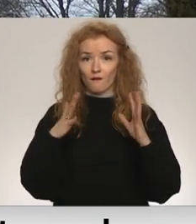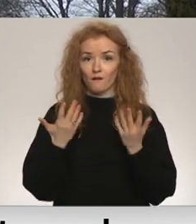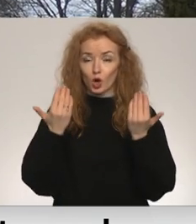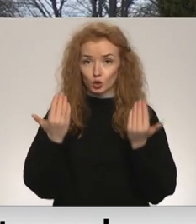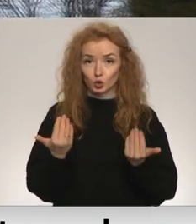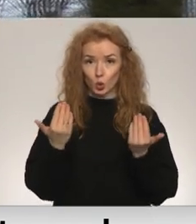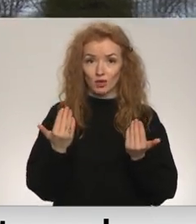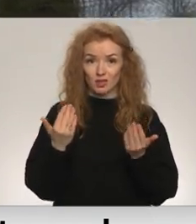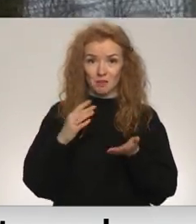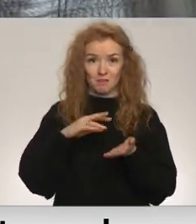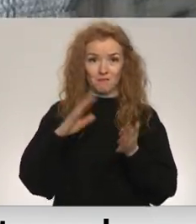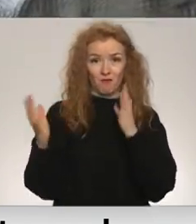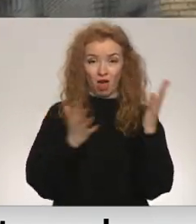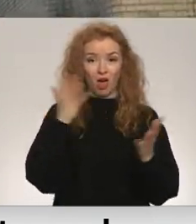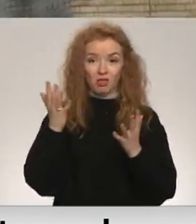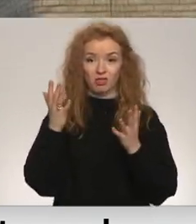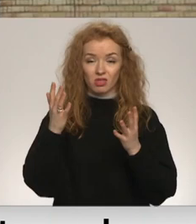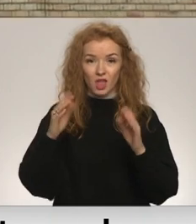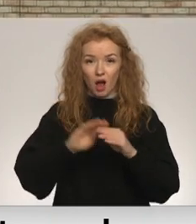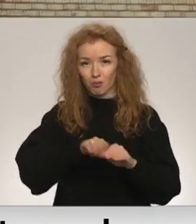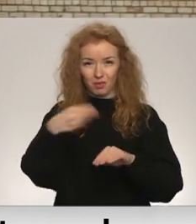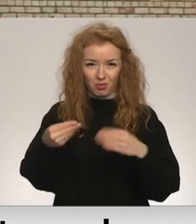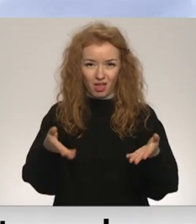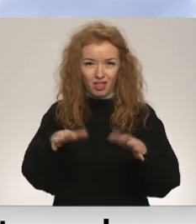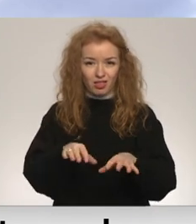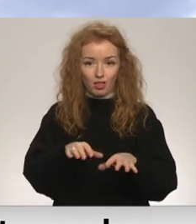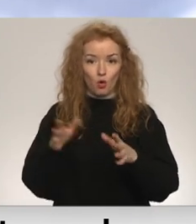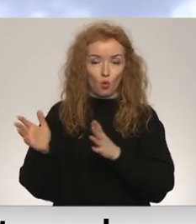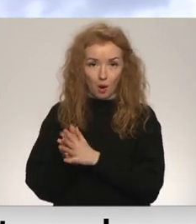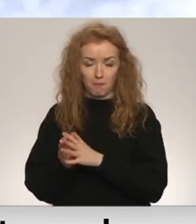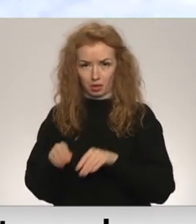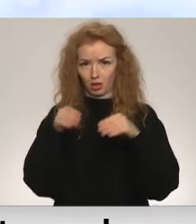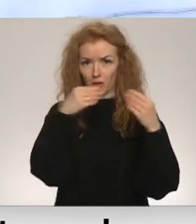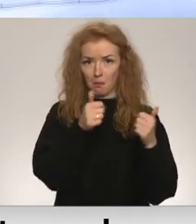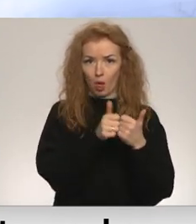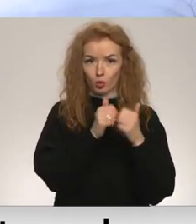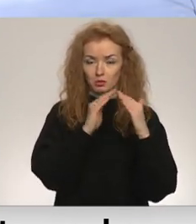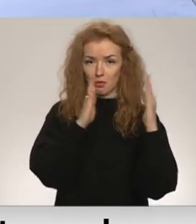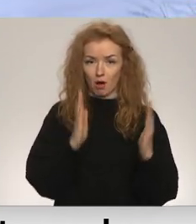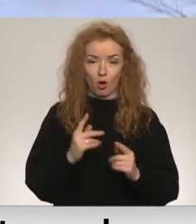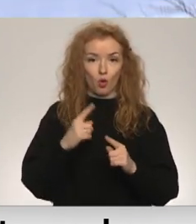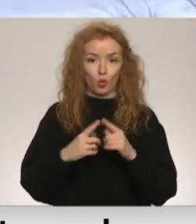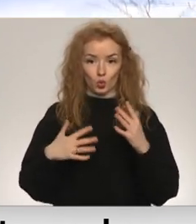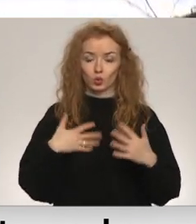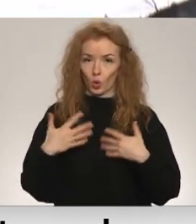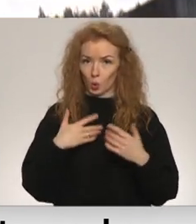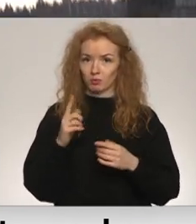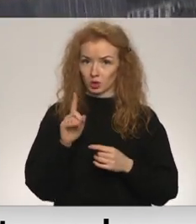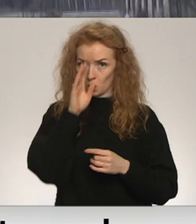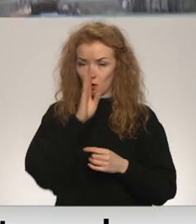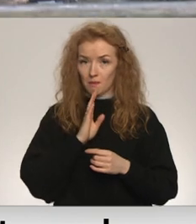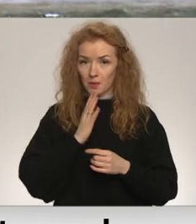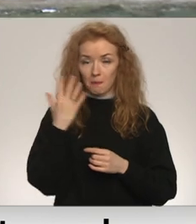vēl spēcīgākā vētra atlūzis kopā ar atlikušo jumta daļu neienesīs viņu logos. Un bažas nav bez pamata. Jau